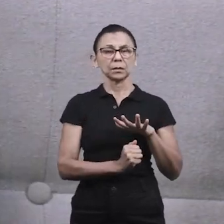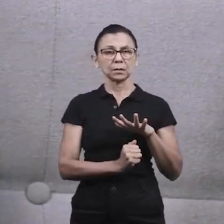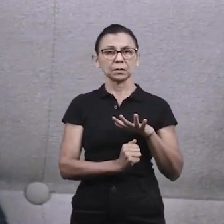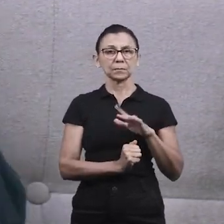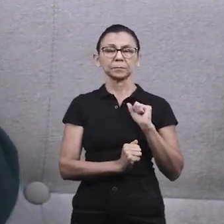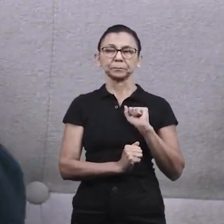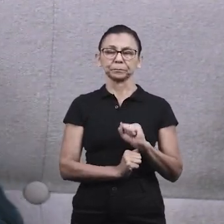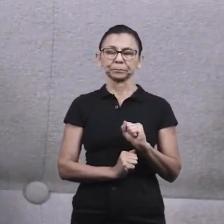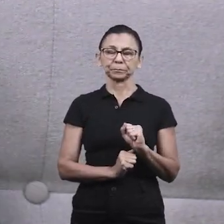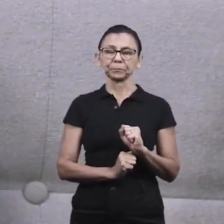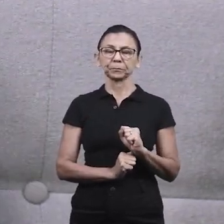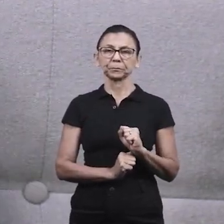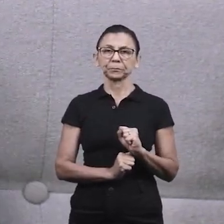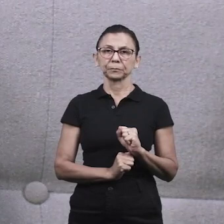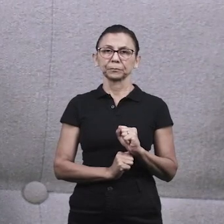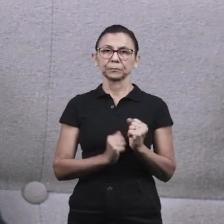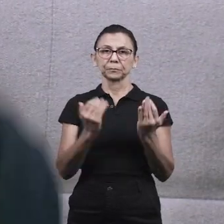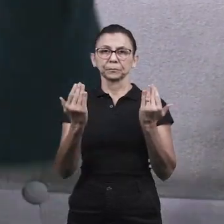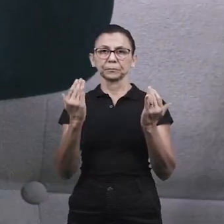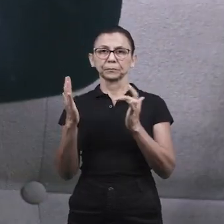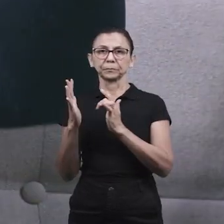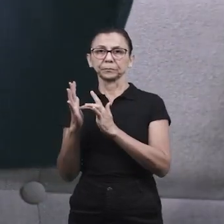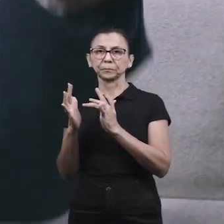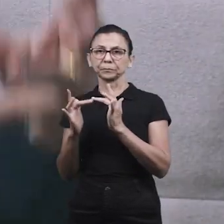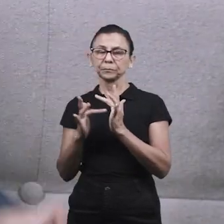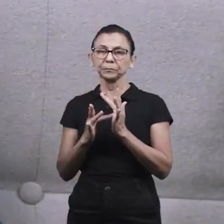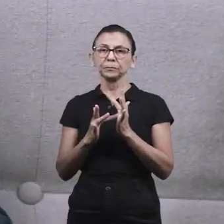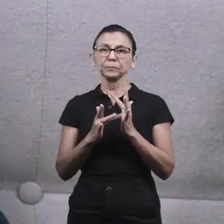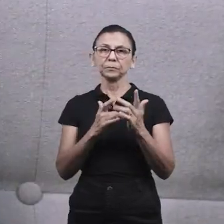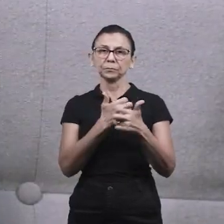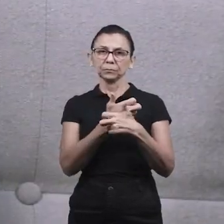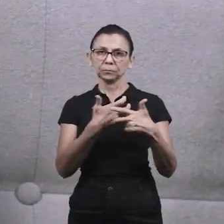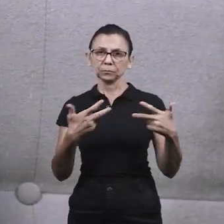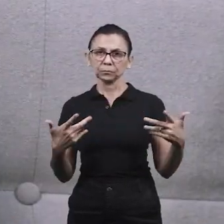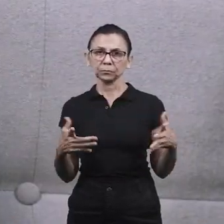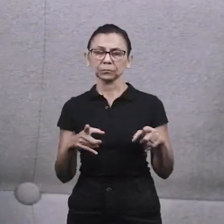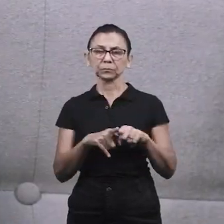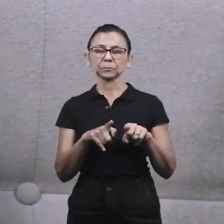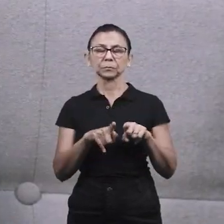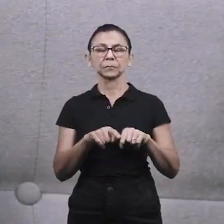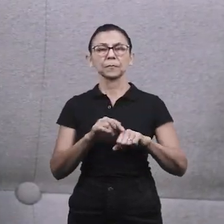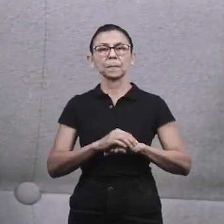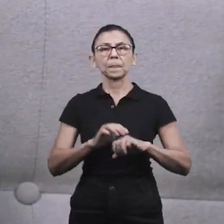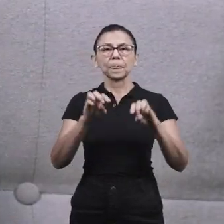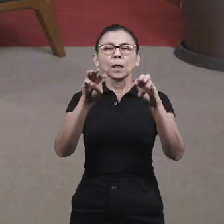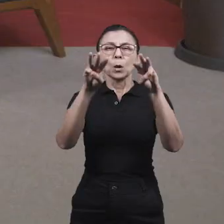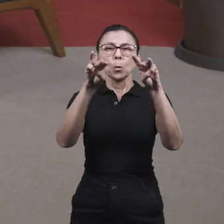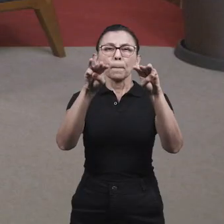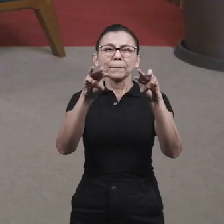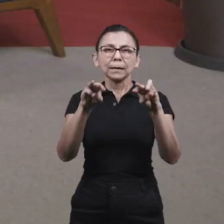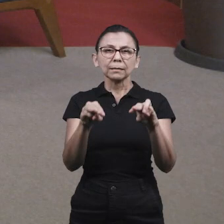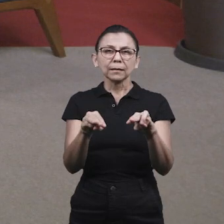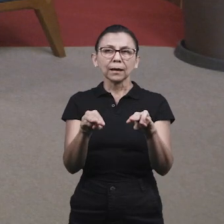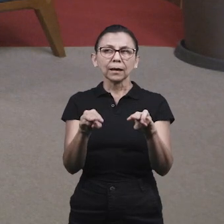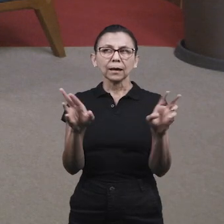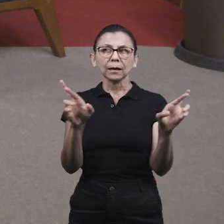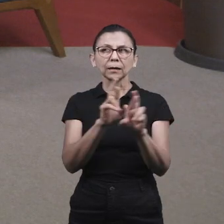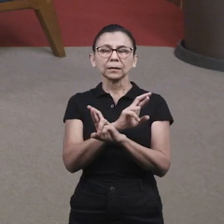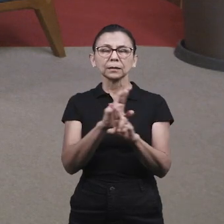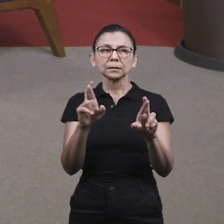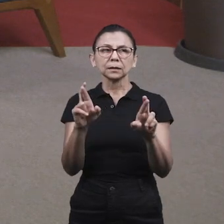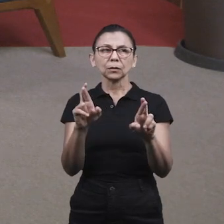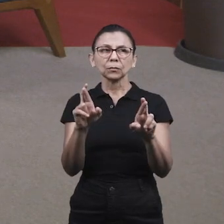Donc, il existe plusieurs figures, plusieurs types qui pointent vers la personne du Seigneur Jésus. Par